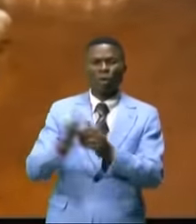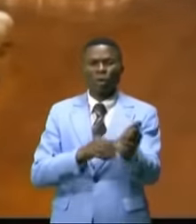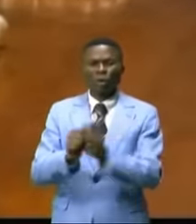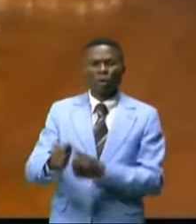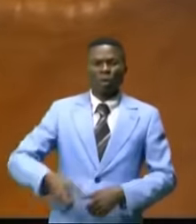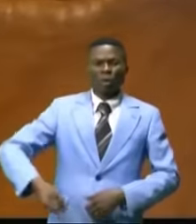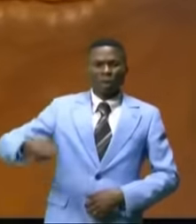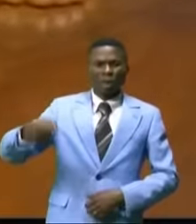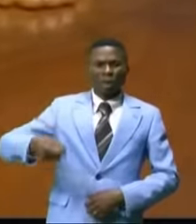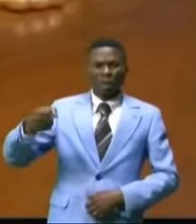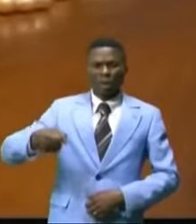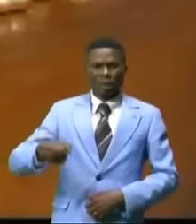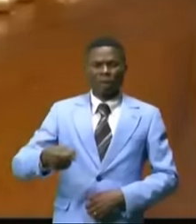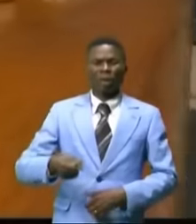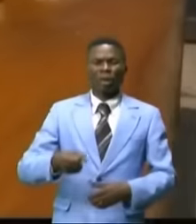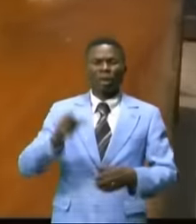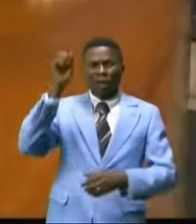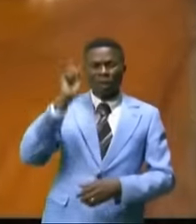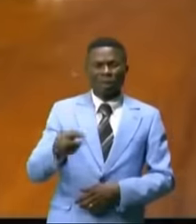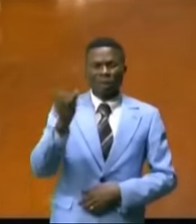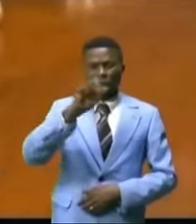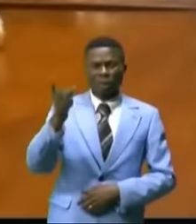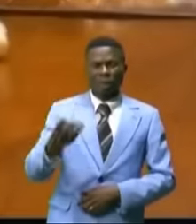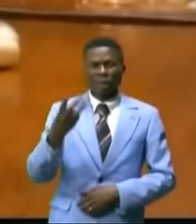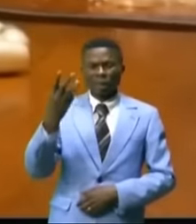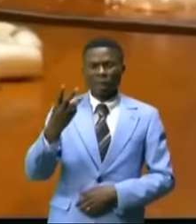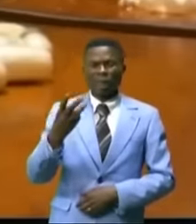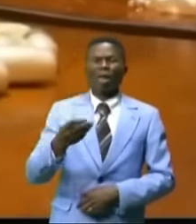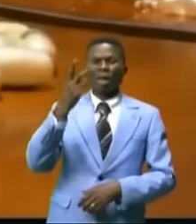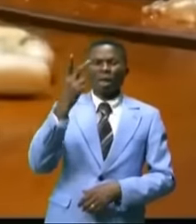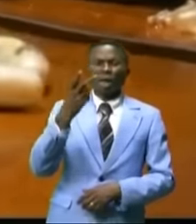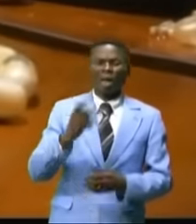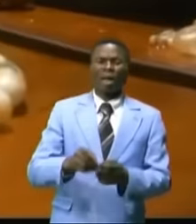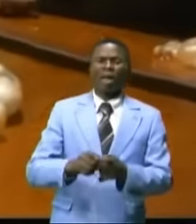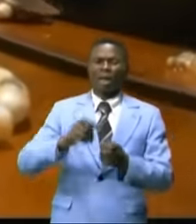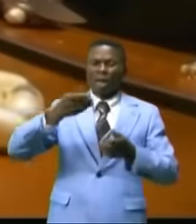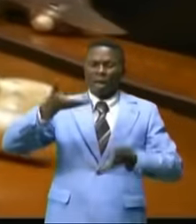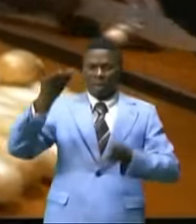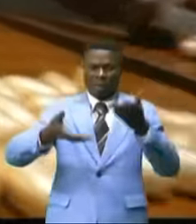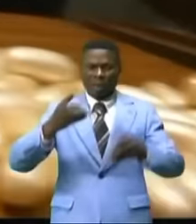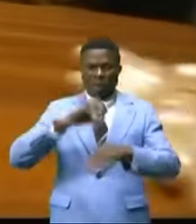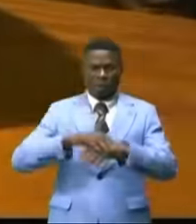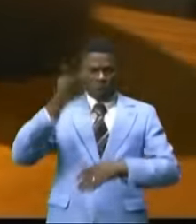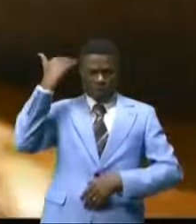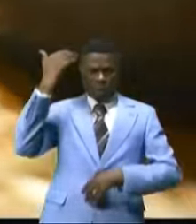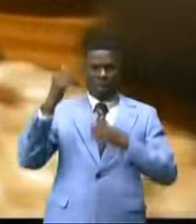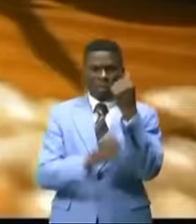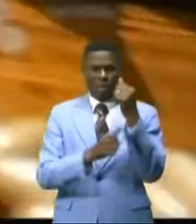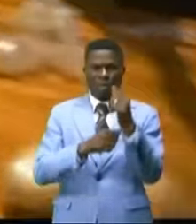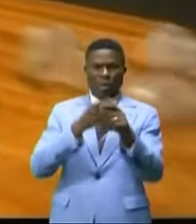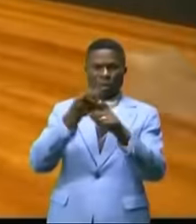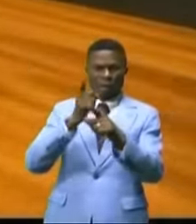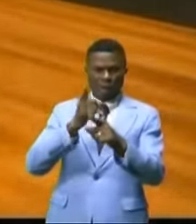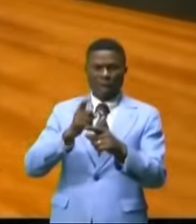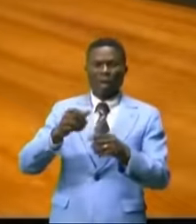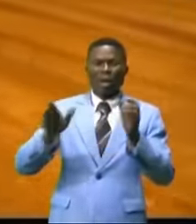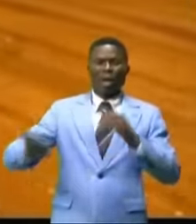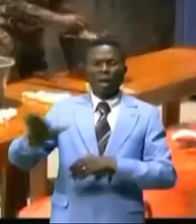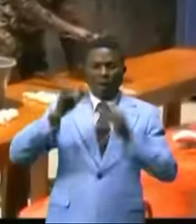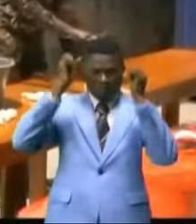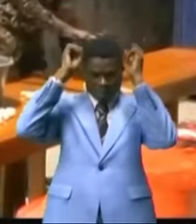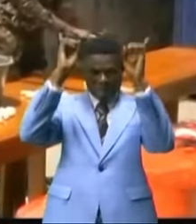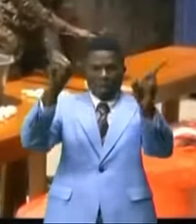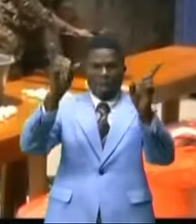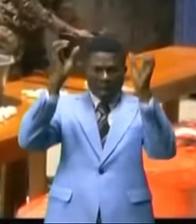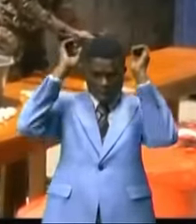sa tonne de boules de cocaïne, soit 1 kg 320 g. Des individus en provenance du Brésil, déjà aux arrêts.